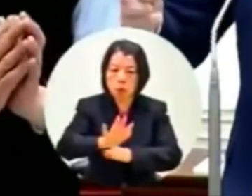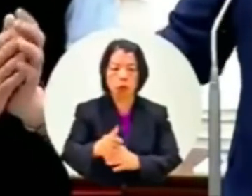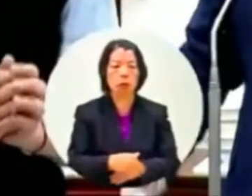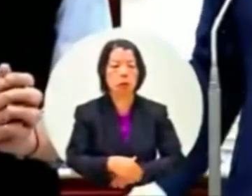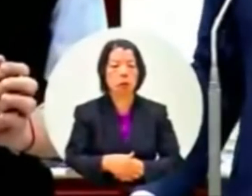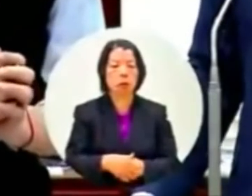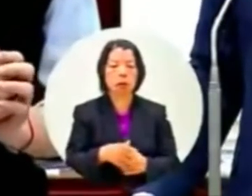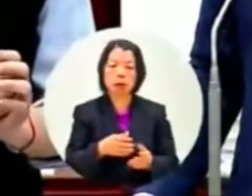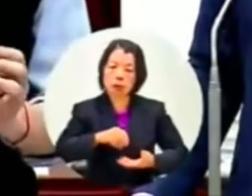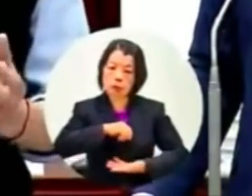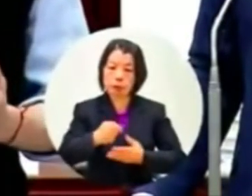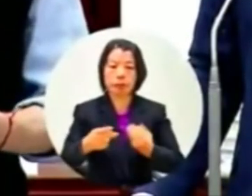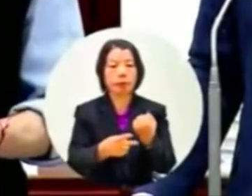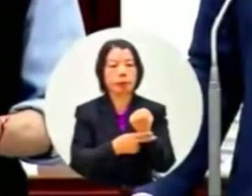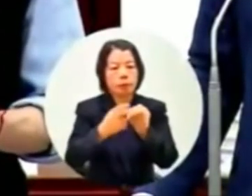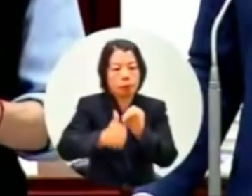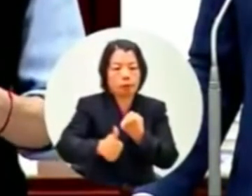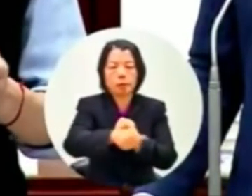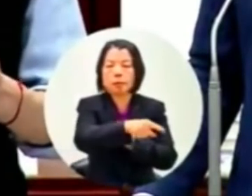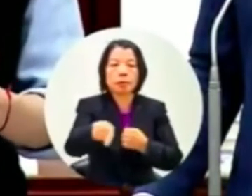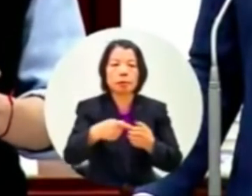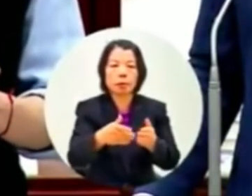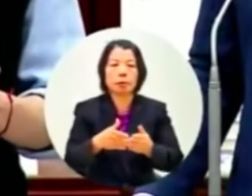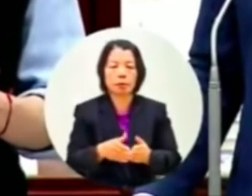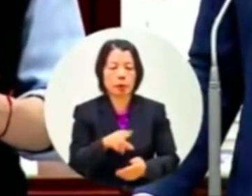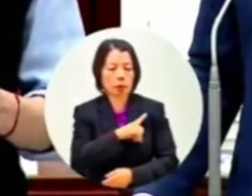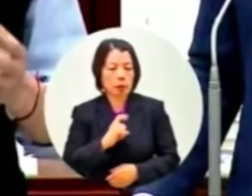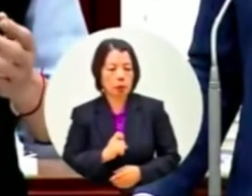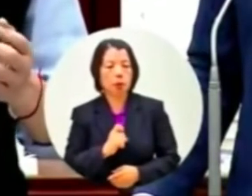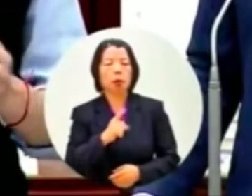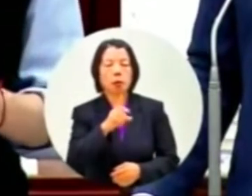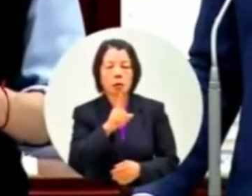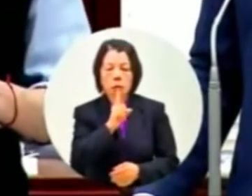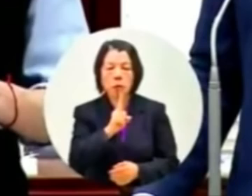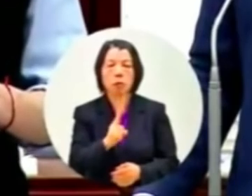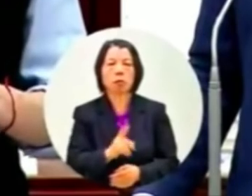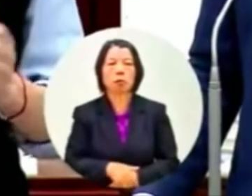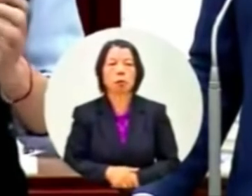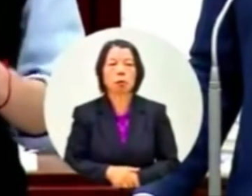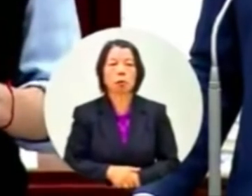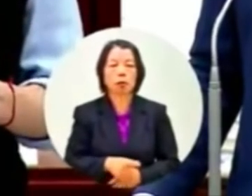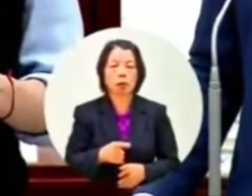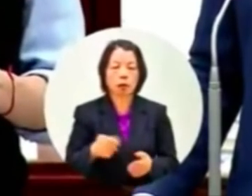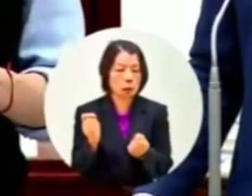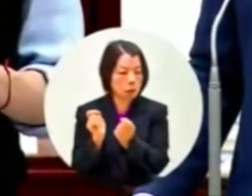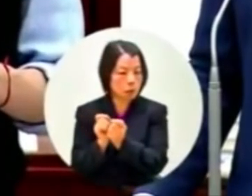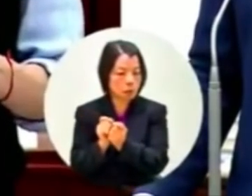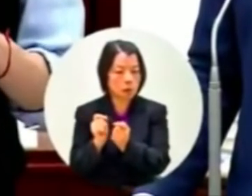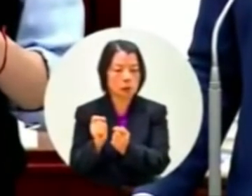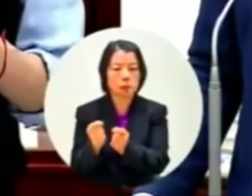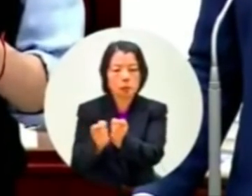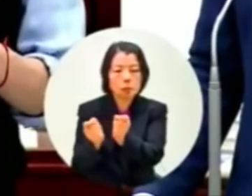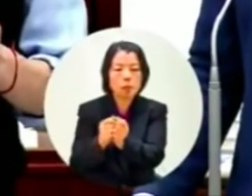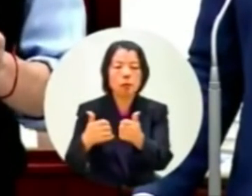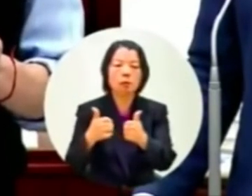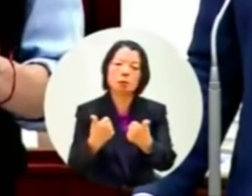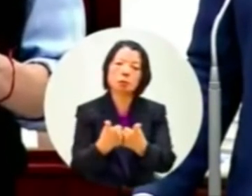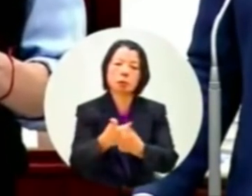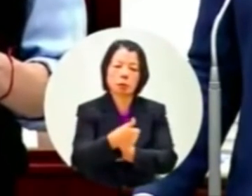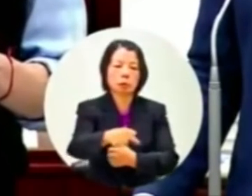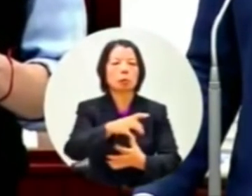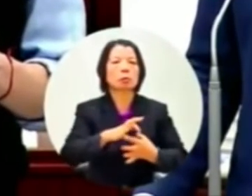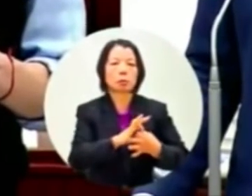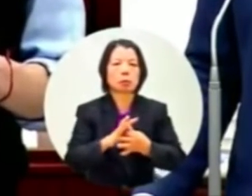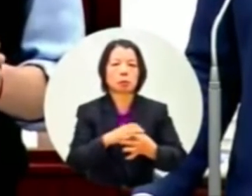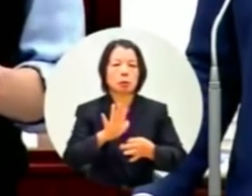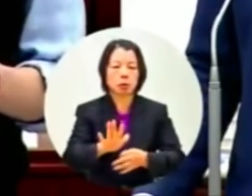下他们的心声。郭建盟议员也有跳进来，还有几位乡当地的议员都很关切。那我去住这个